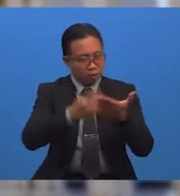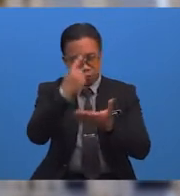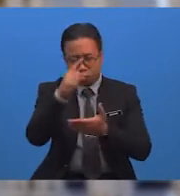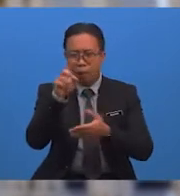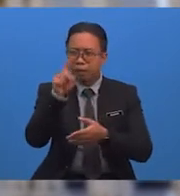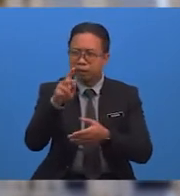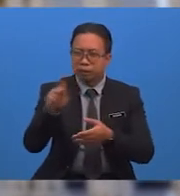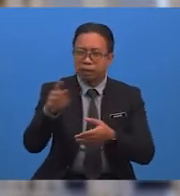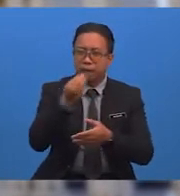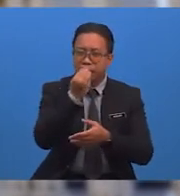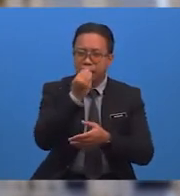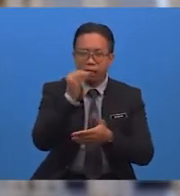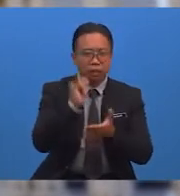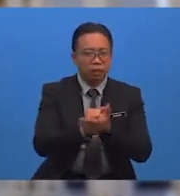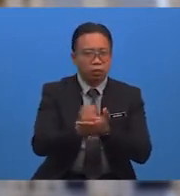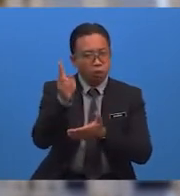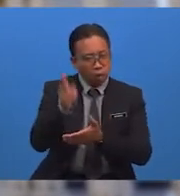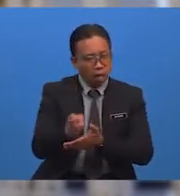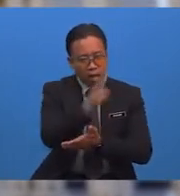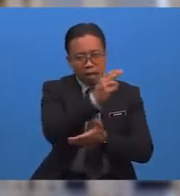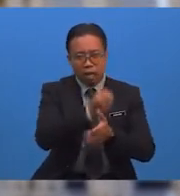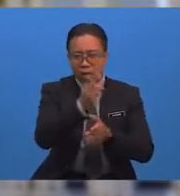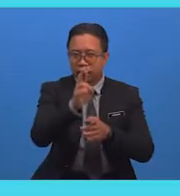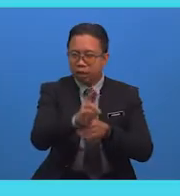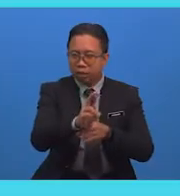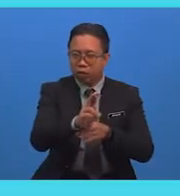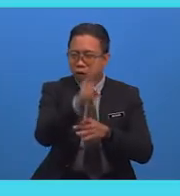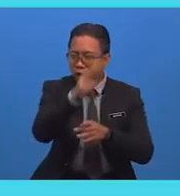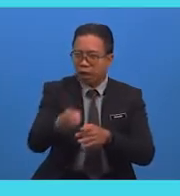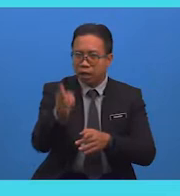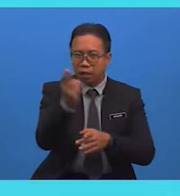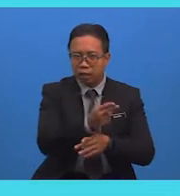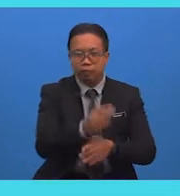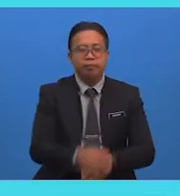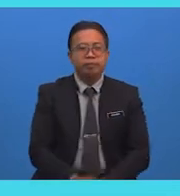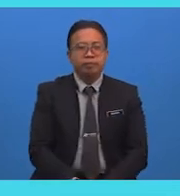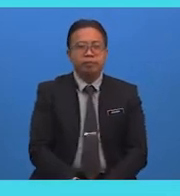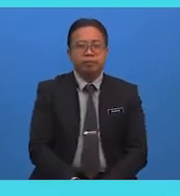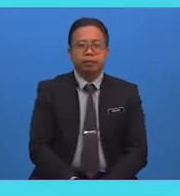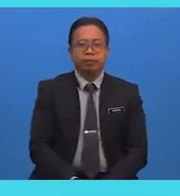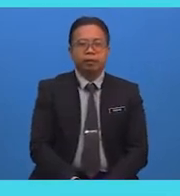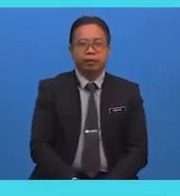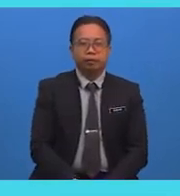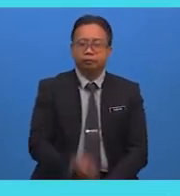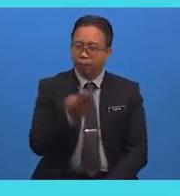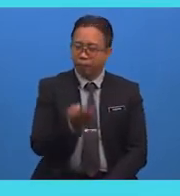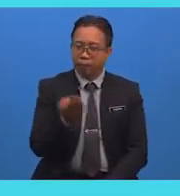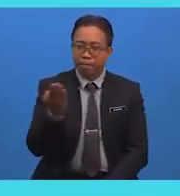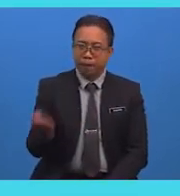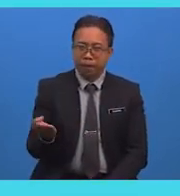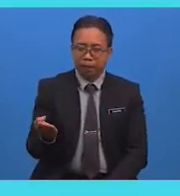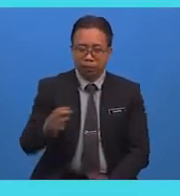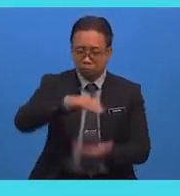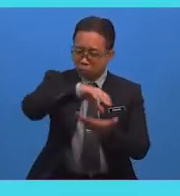memastikan sama ada makanan itu halal atau haram. Aspek-aspek tersebut ialah bahan